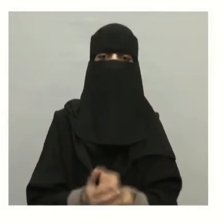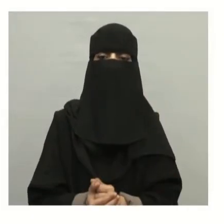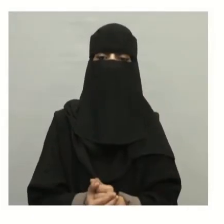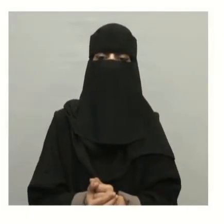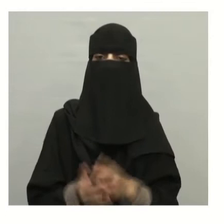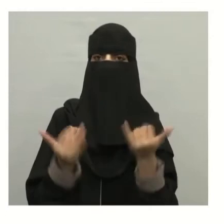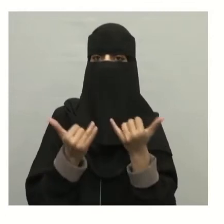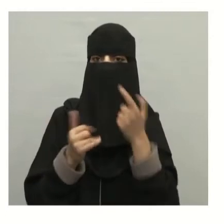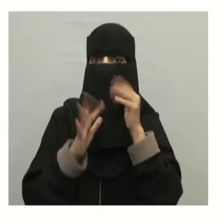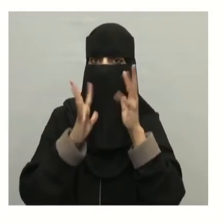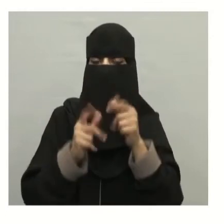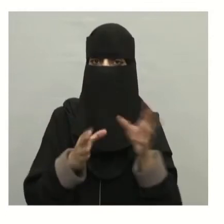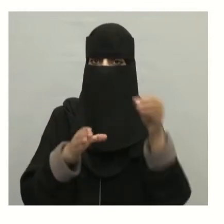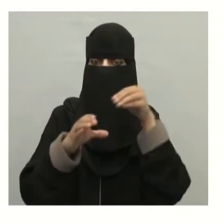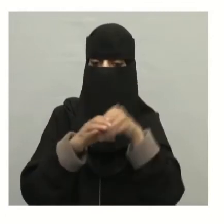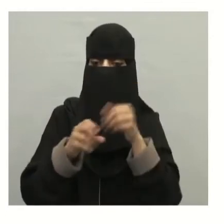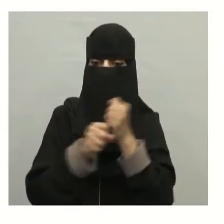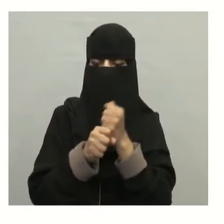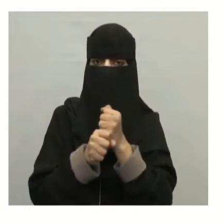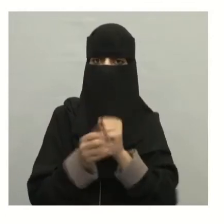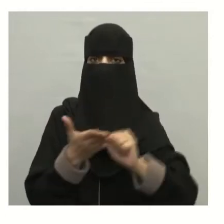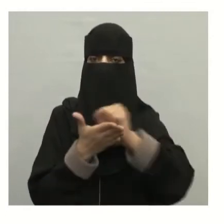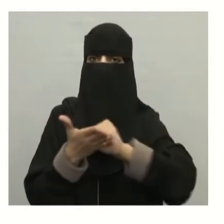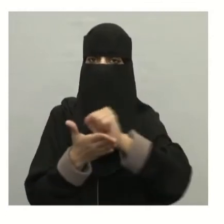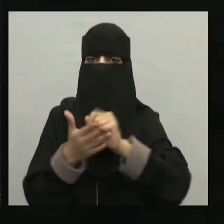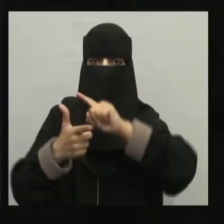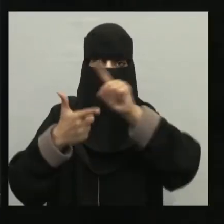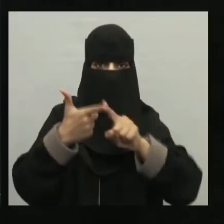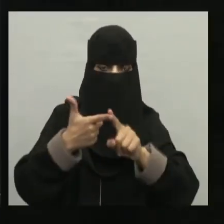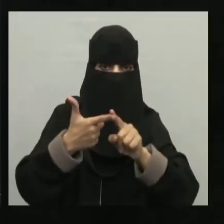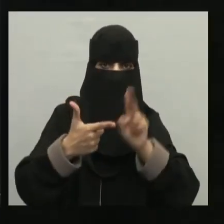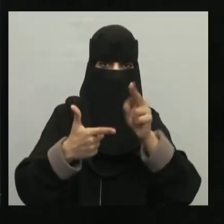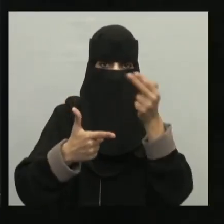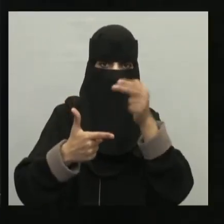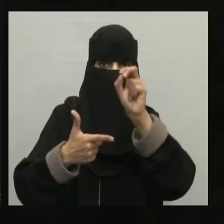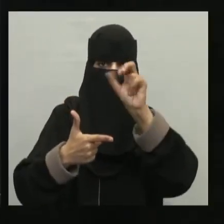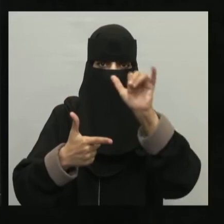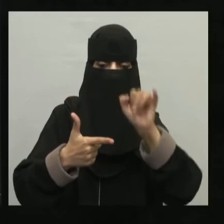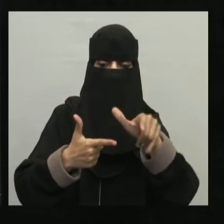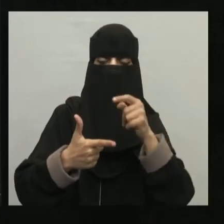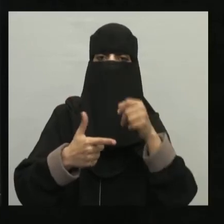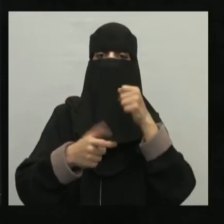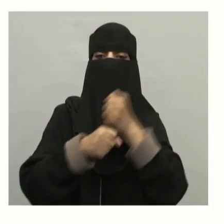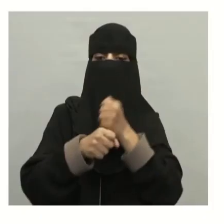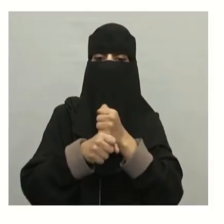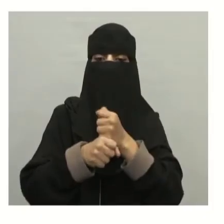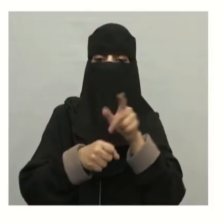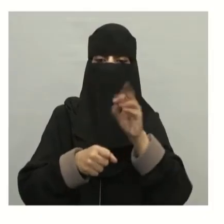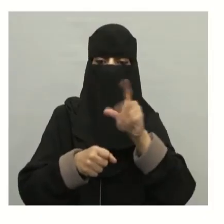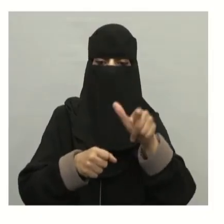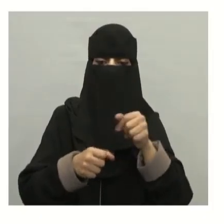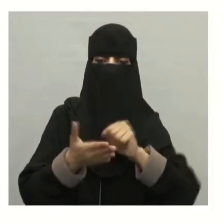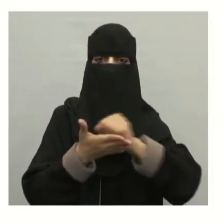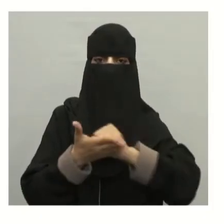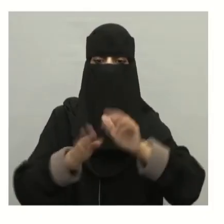من المهم جدا إدخال عملية التعقيم بالإضافة إلى التنظيف في زمن الأوبئة، وهي